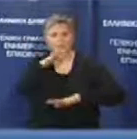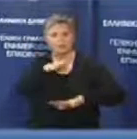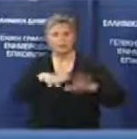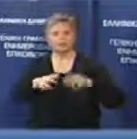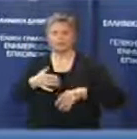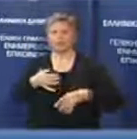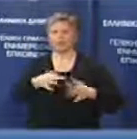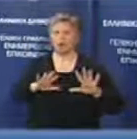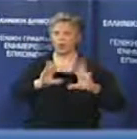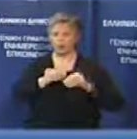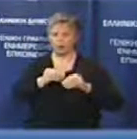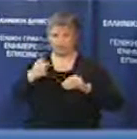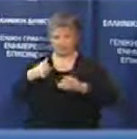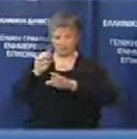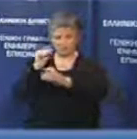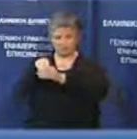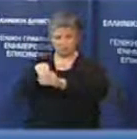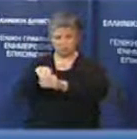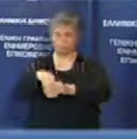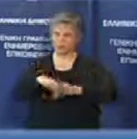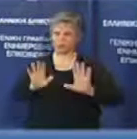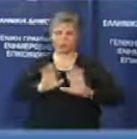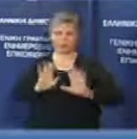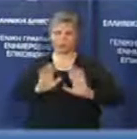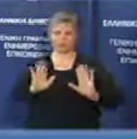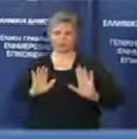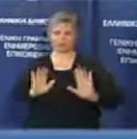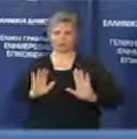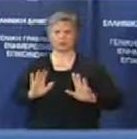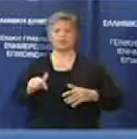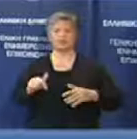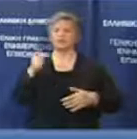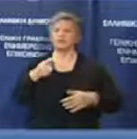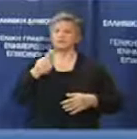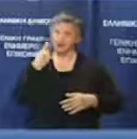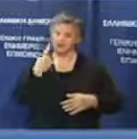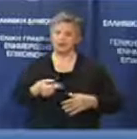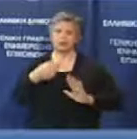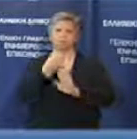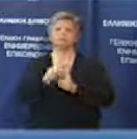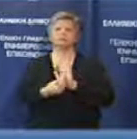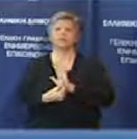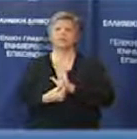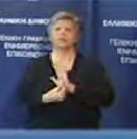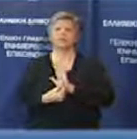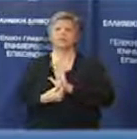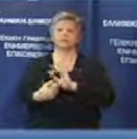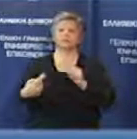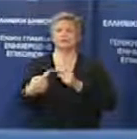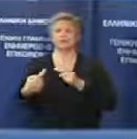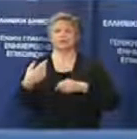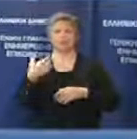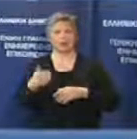παρεμβάσεις. Σε αντίθεση από ό,τι βλέπαμε τα παρελθόντα χρόνια, να συμβαίνει πάρα πολύ συχνά και πολύ συχνά και στις μέρες μας